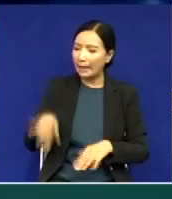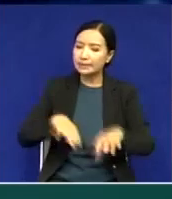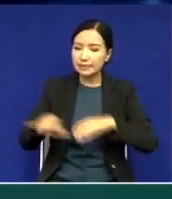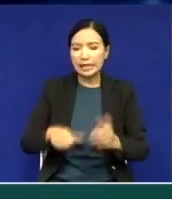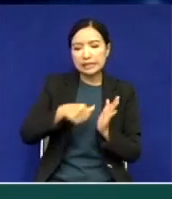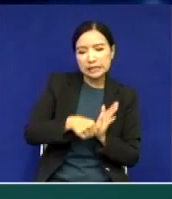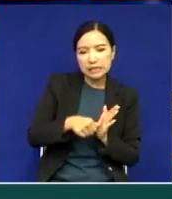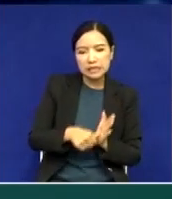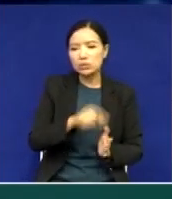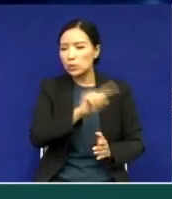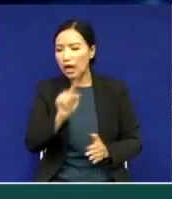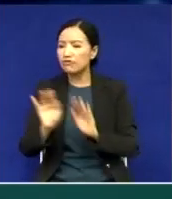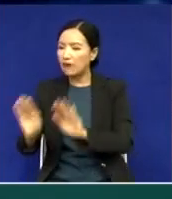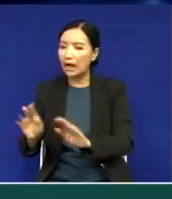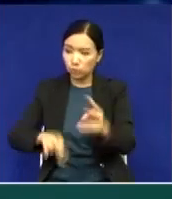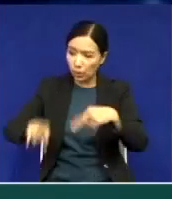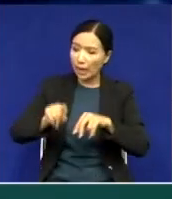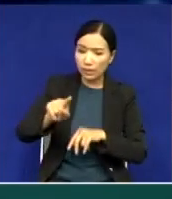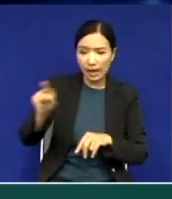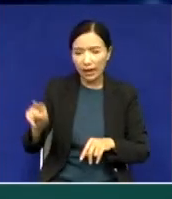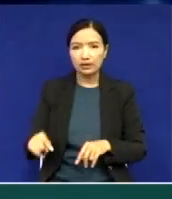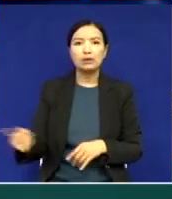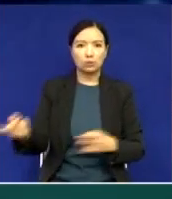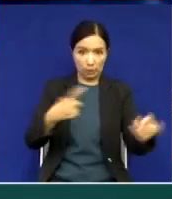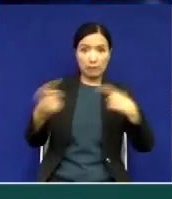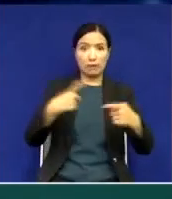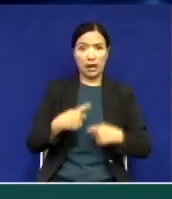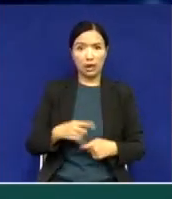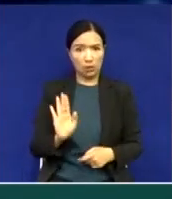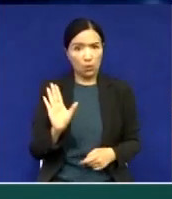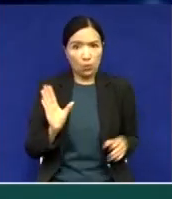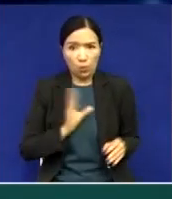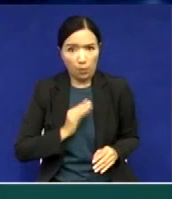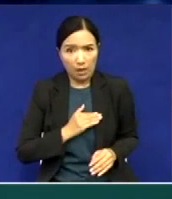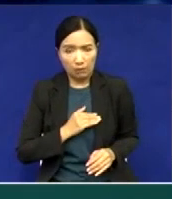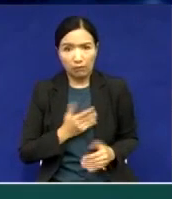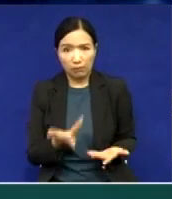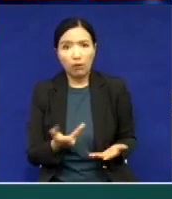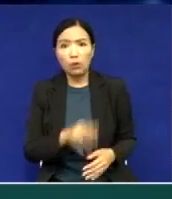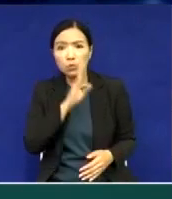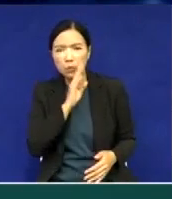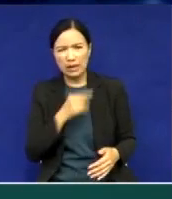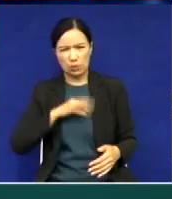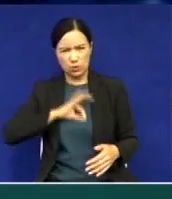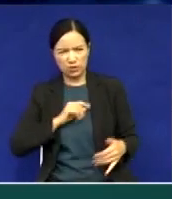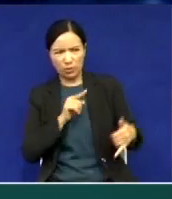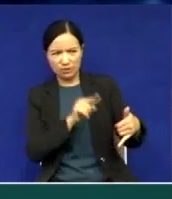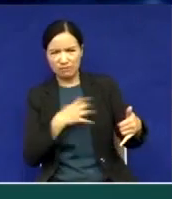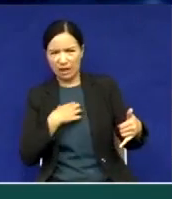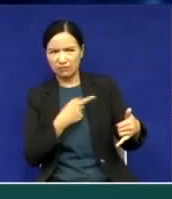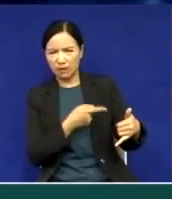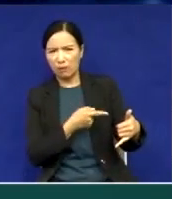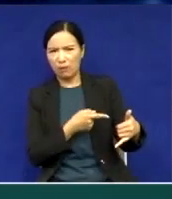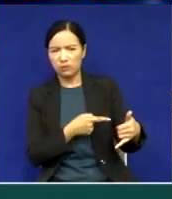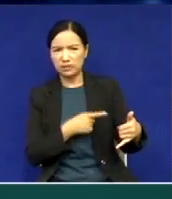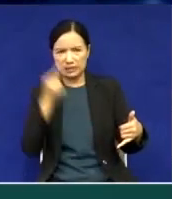กนี้ก็เป็นอย่างหนึ่งแล้วท่านถามได้ฮะท่านไม่ต้องไปกลัวว่าการถามนี่จะเป็นการชี้นำให้คนที่อยากฆ่าตัวตายอยู่แล้วฆ่าตัวตายเร็ว